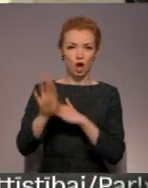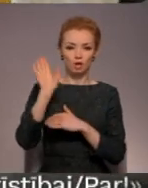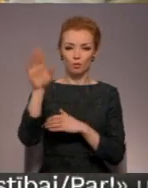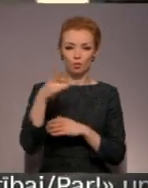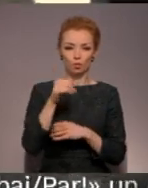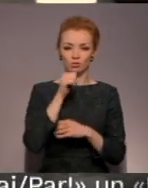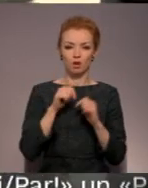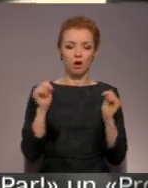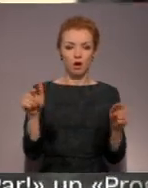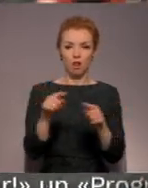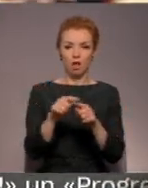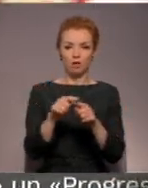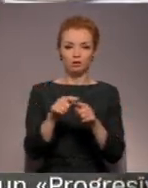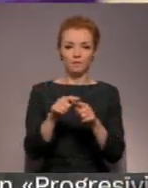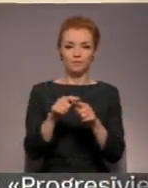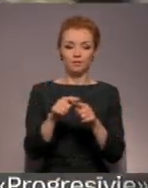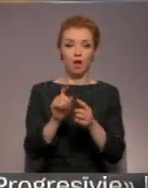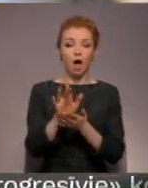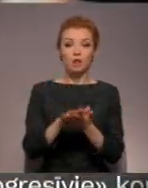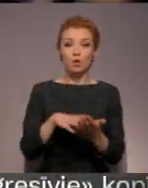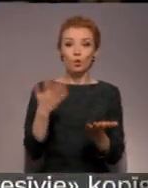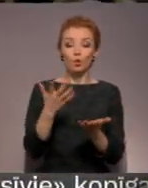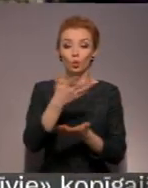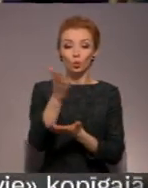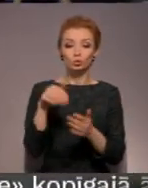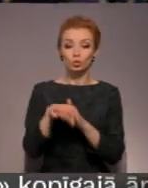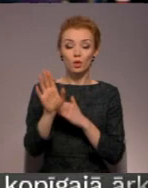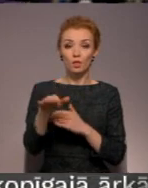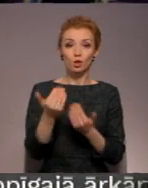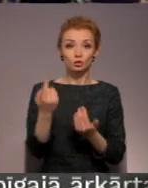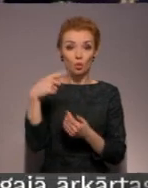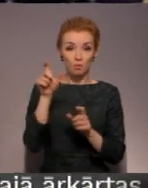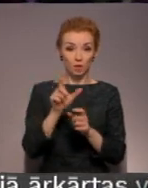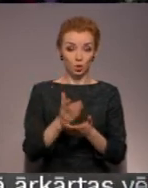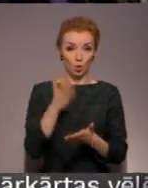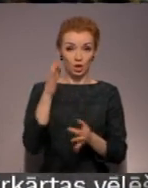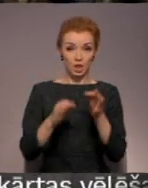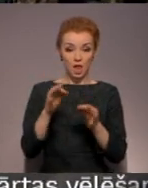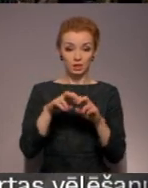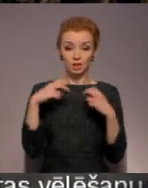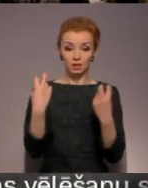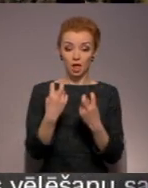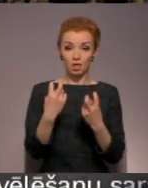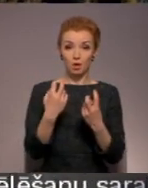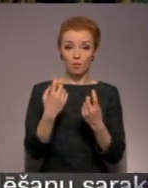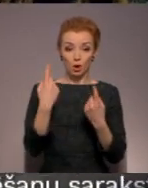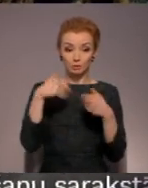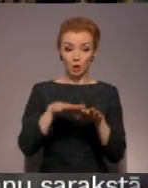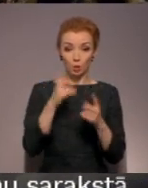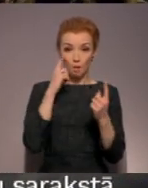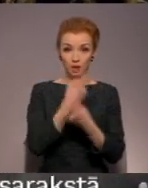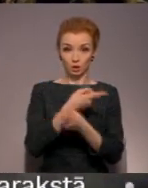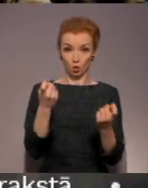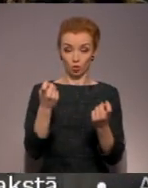tiesas zāli. Atvainojieties, uz kurien jūs? Šobrīd notiek tiesas sēdi, notiek sprieduma